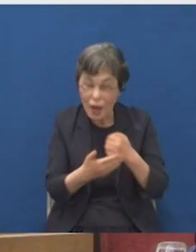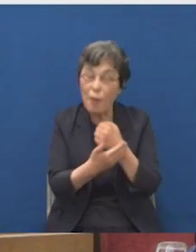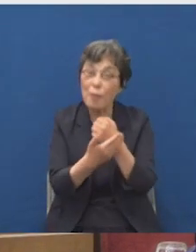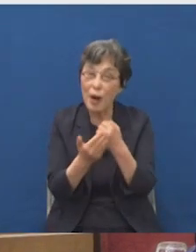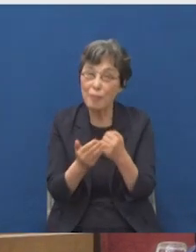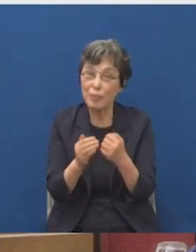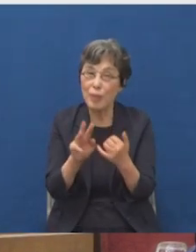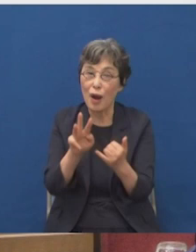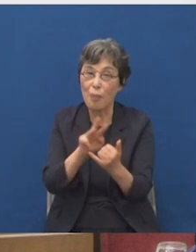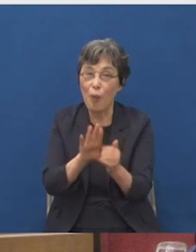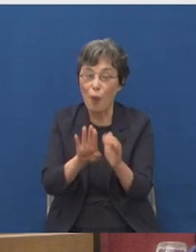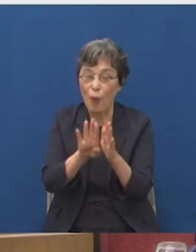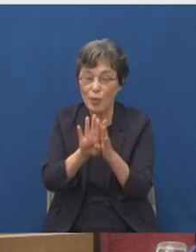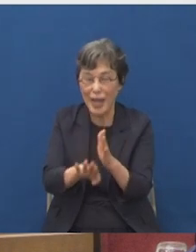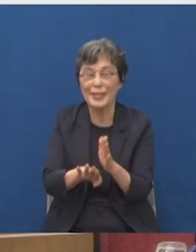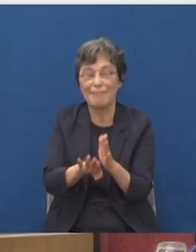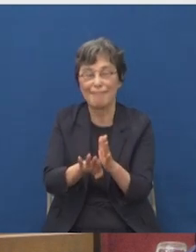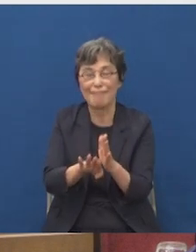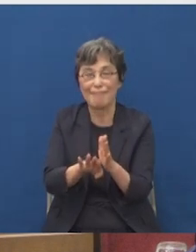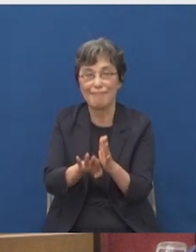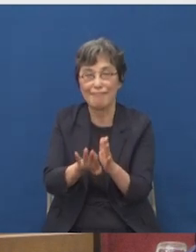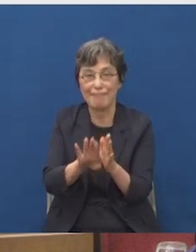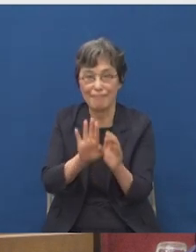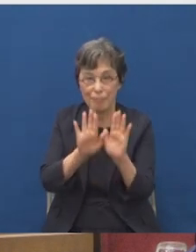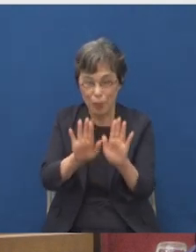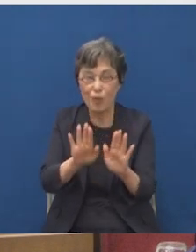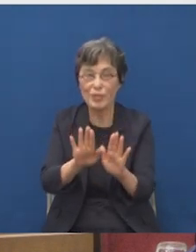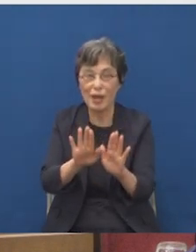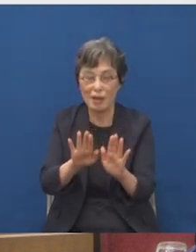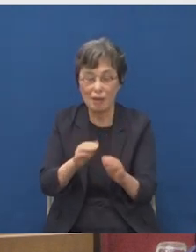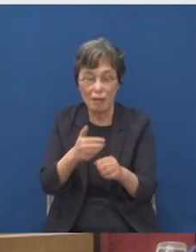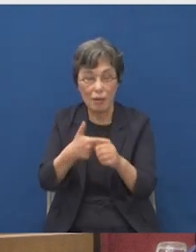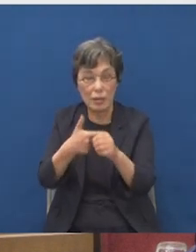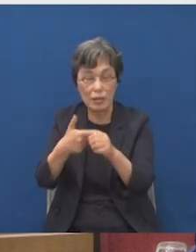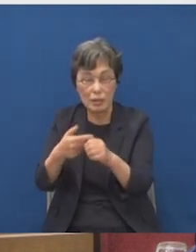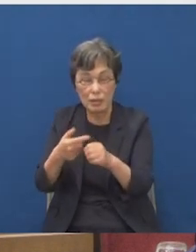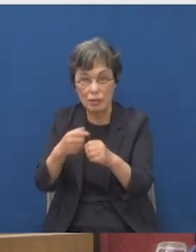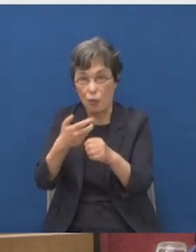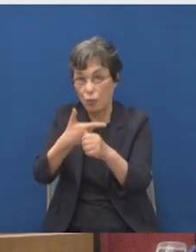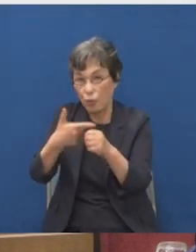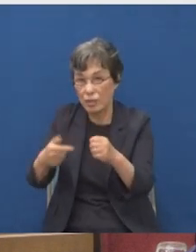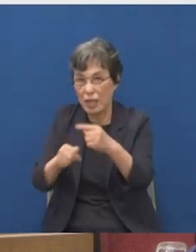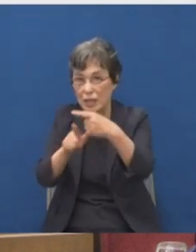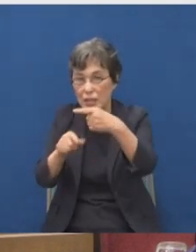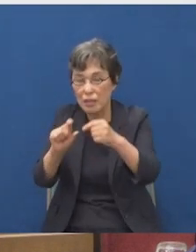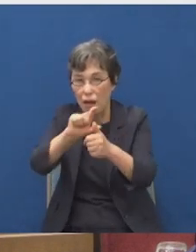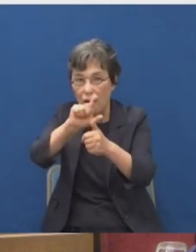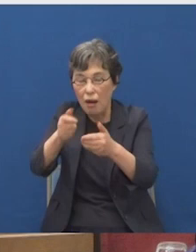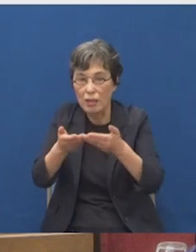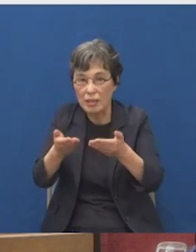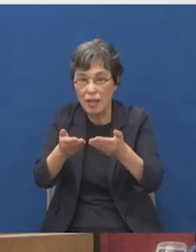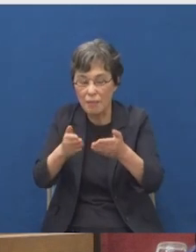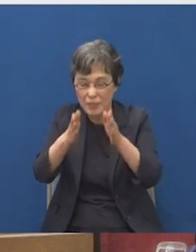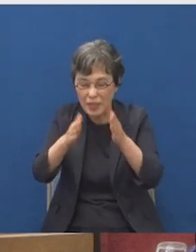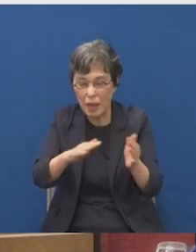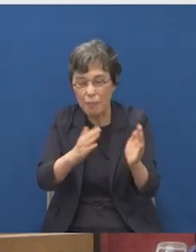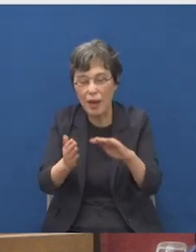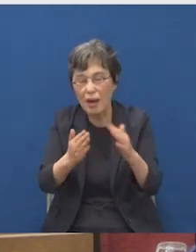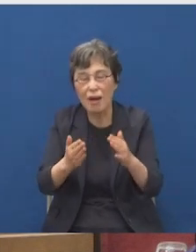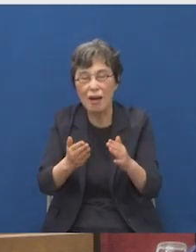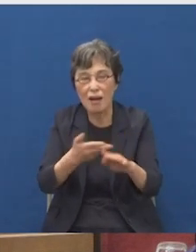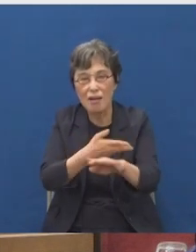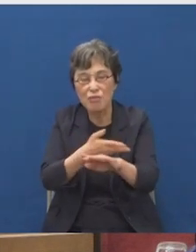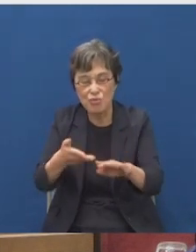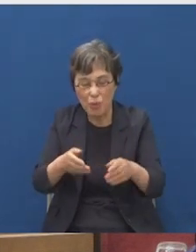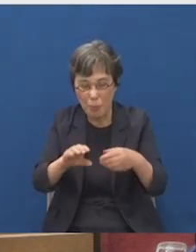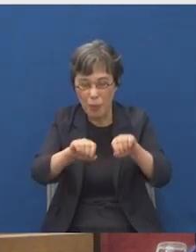防災・減災対策についてでございます。令和6年1月の能登半島地震で明らかとなった建物の倒壊や水道管の